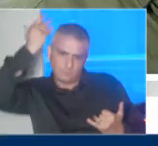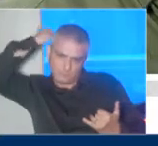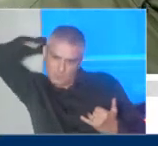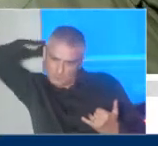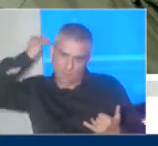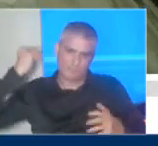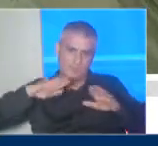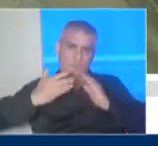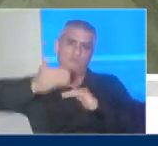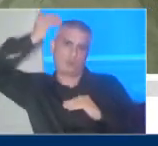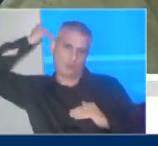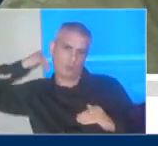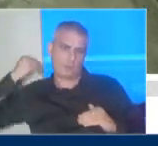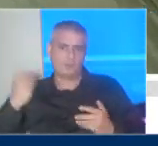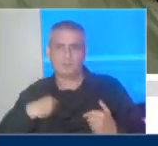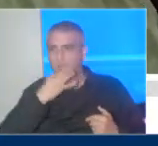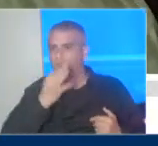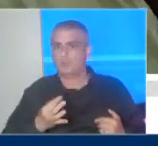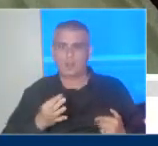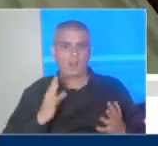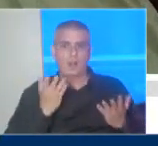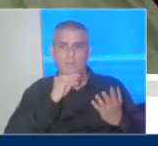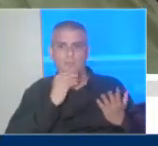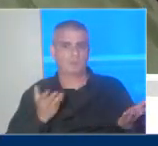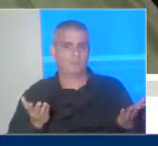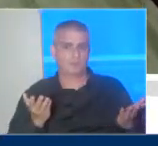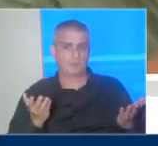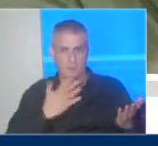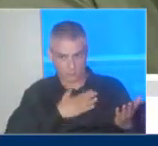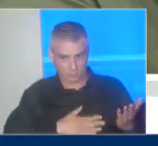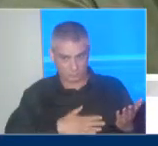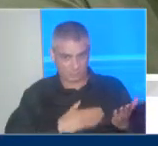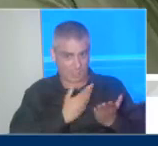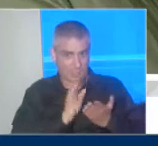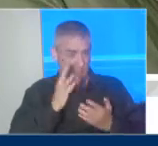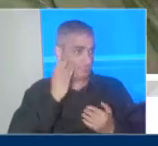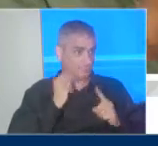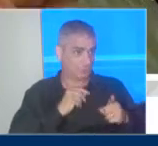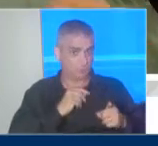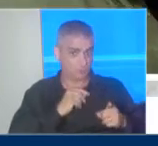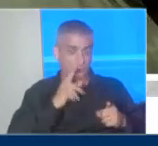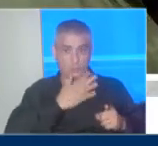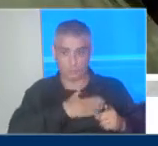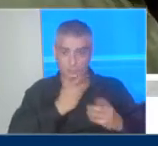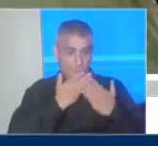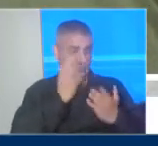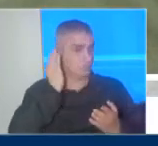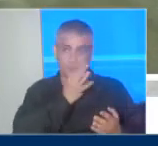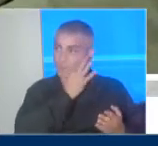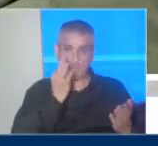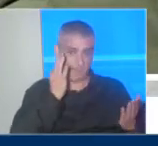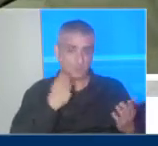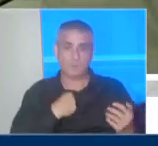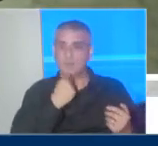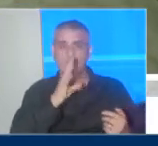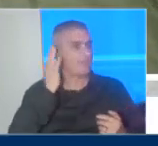מזמן, זה היה לפני הממשלה הקודמת. אז אני שואל אותך, על מה את מדברת? אבל את רוצה לנדות את בצלאל סמוטריץ' כשרוצים לעזור לנשות הבדואים? אני